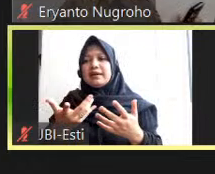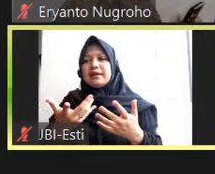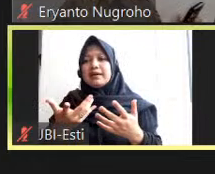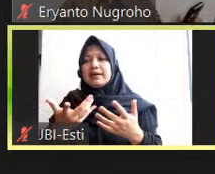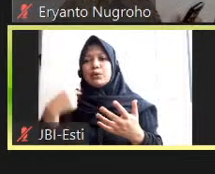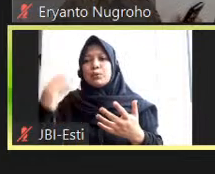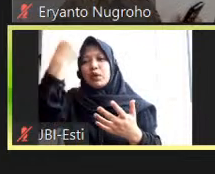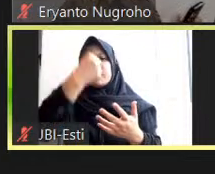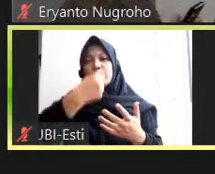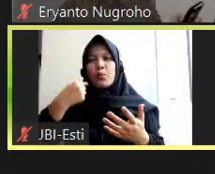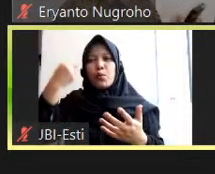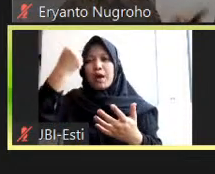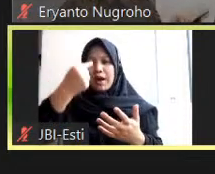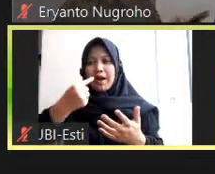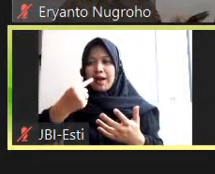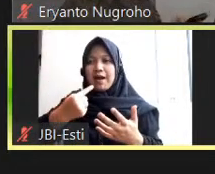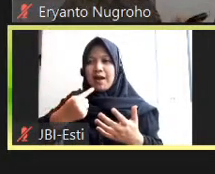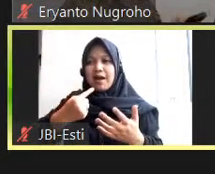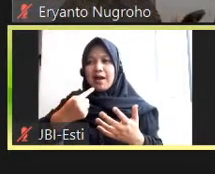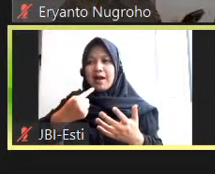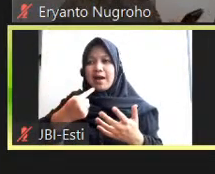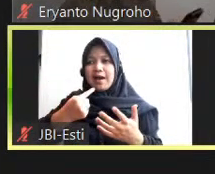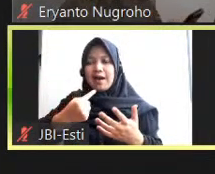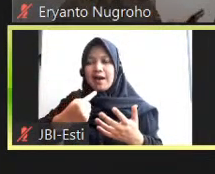untuk muka supaya berkurang